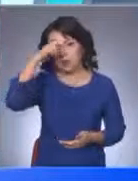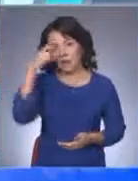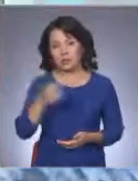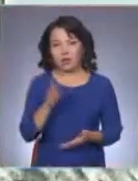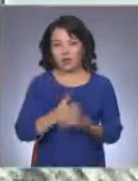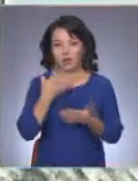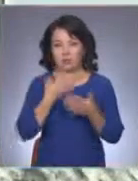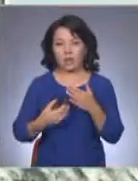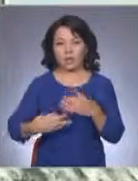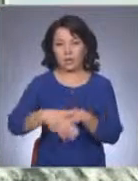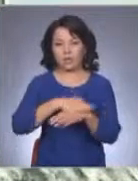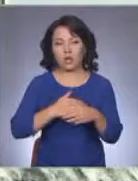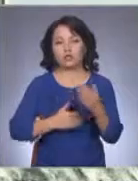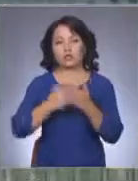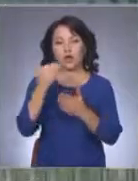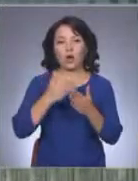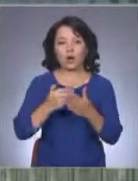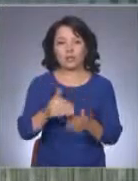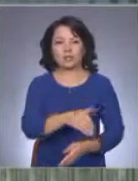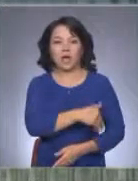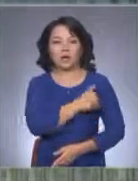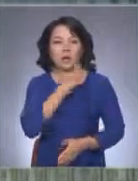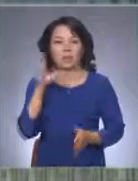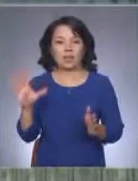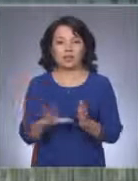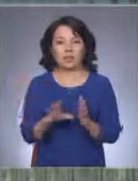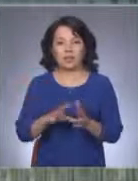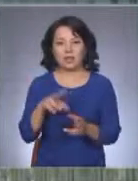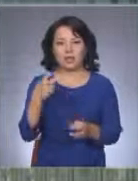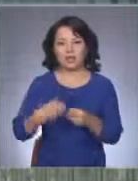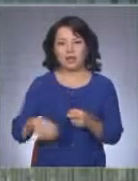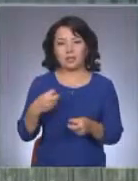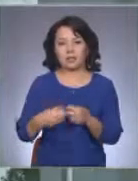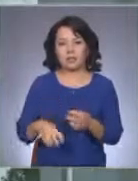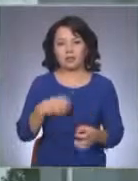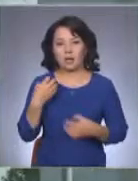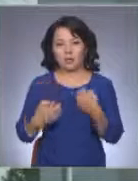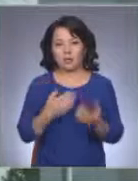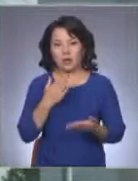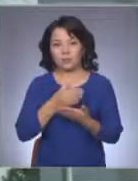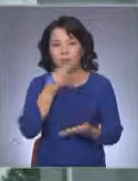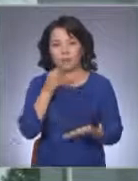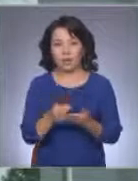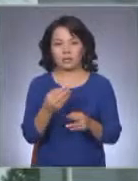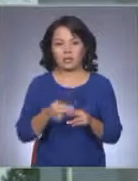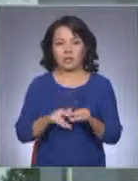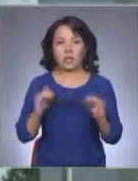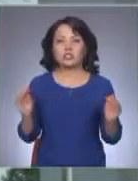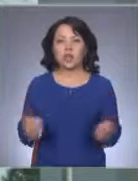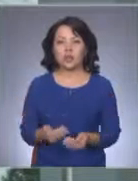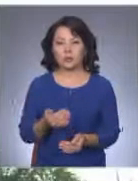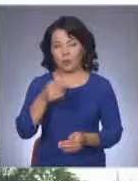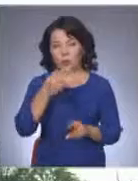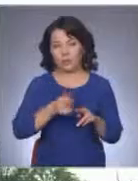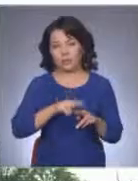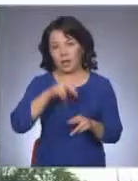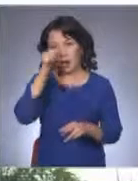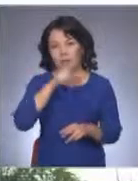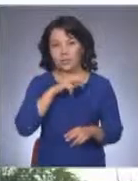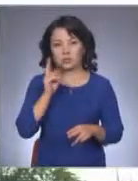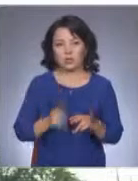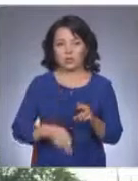Жергілікті билік жоғары температура кесірінен энергия жүйелері істен шығып кетеме деп қауіптенуде. Шектеу осы айдың соңына